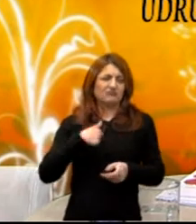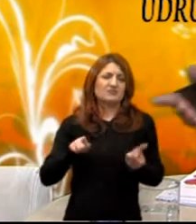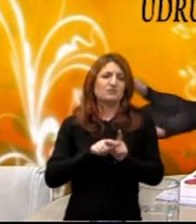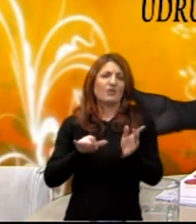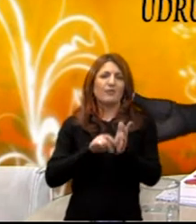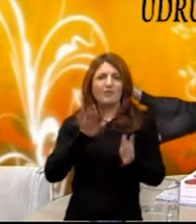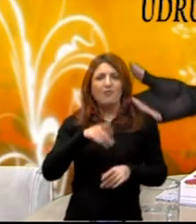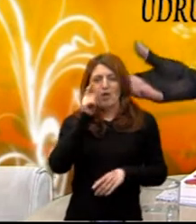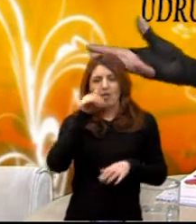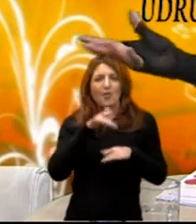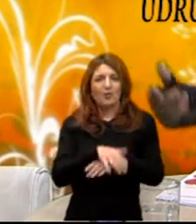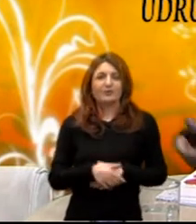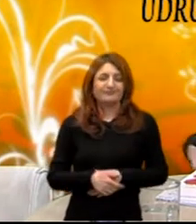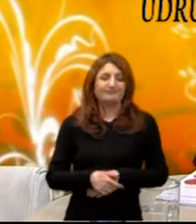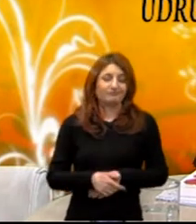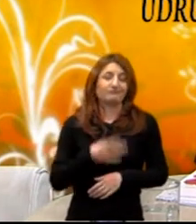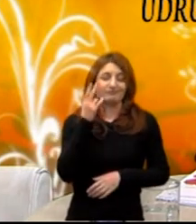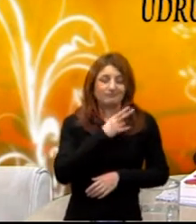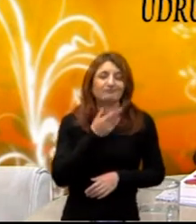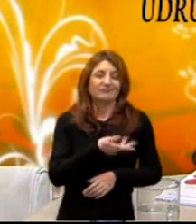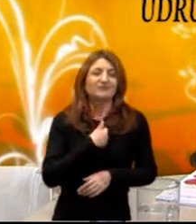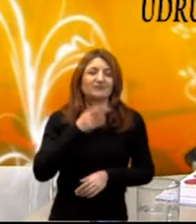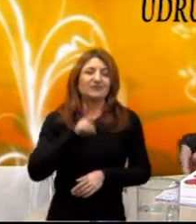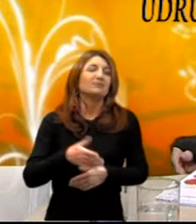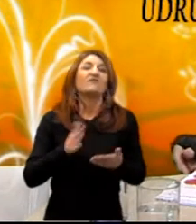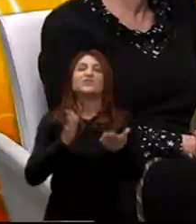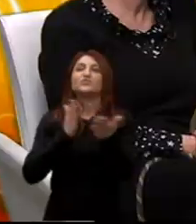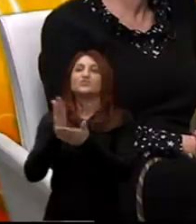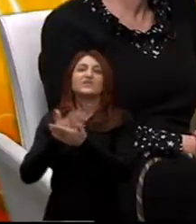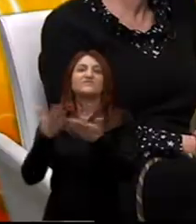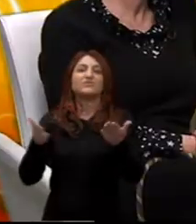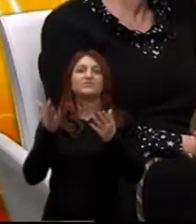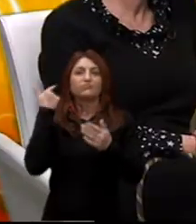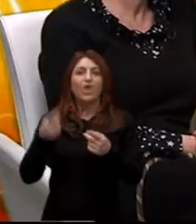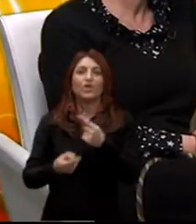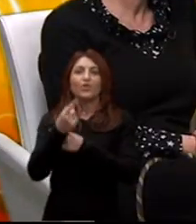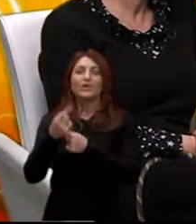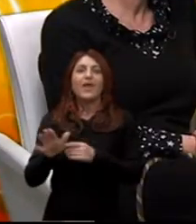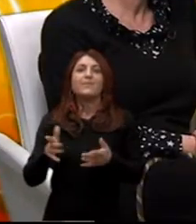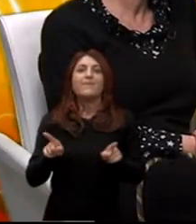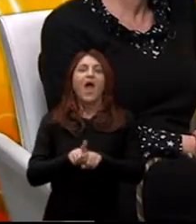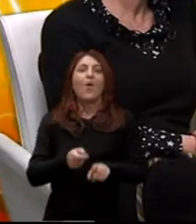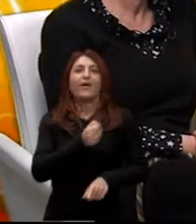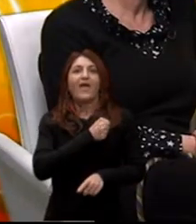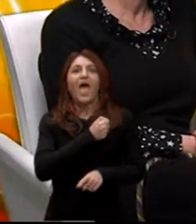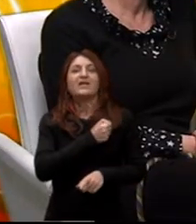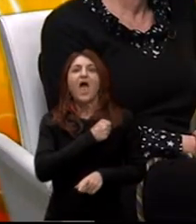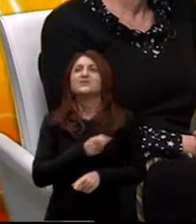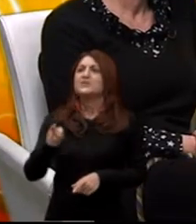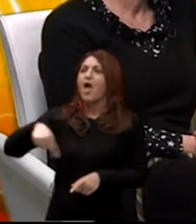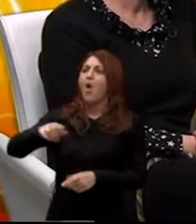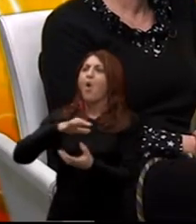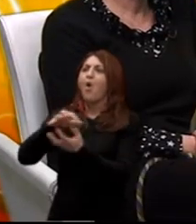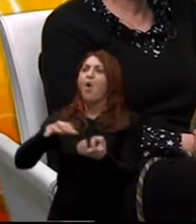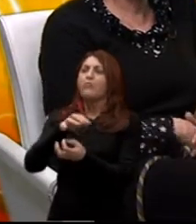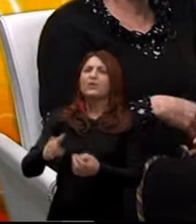mislim, pa imali smo mi svakakvih slučajeva, daleko od toga. Mislim, ne možete vi za nikoga, kako se kaže, ruku u vatru dati da će to